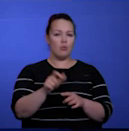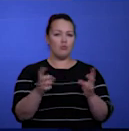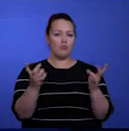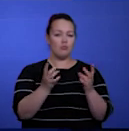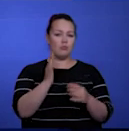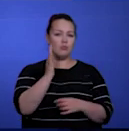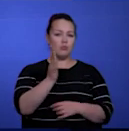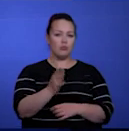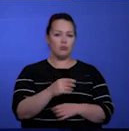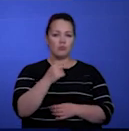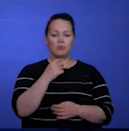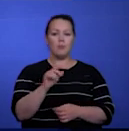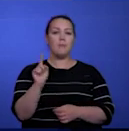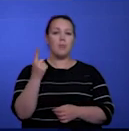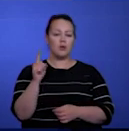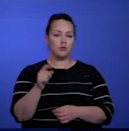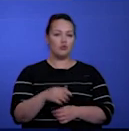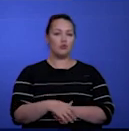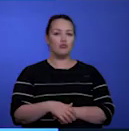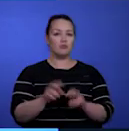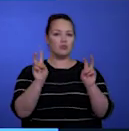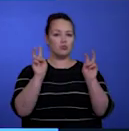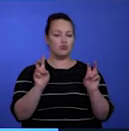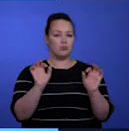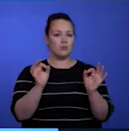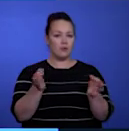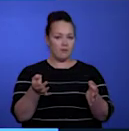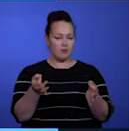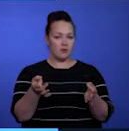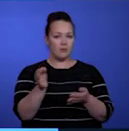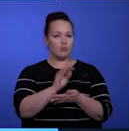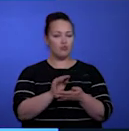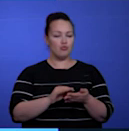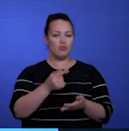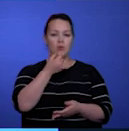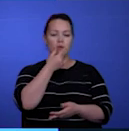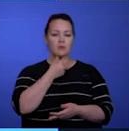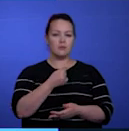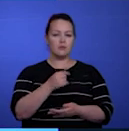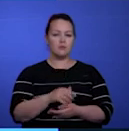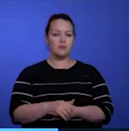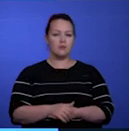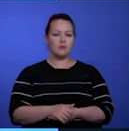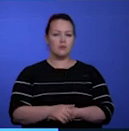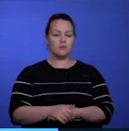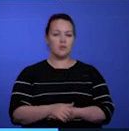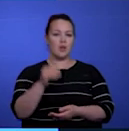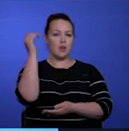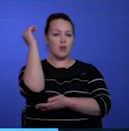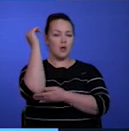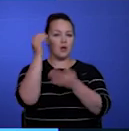будущем поэтому сижу правильно пишу красиво локоточки не висят